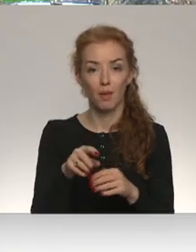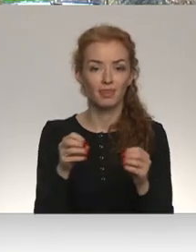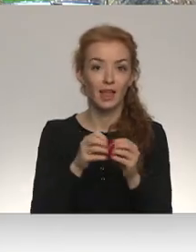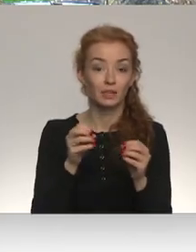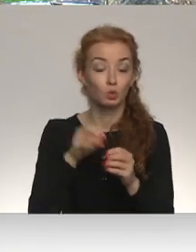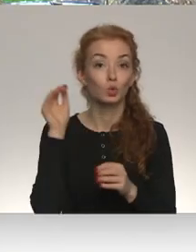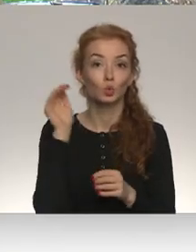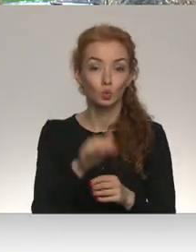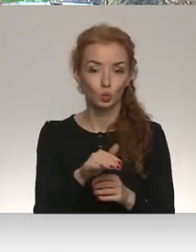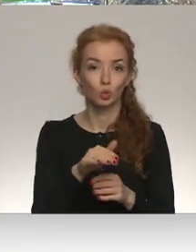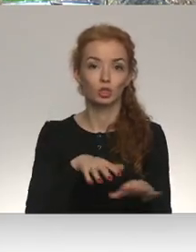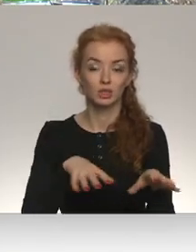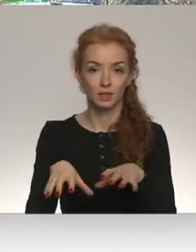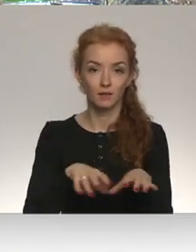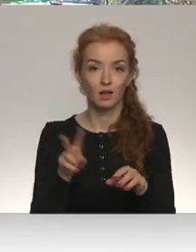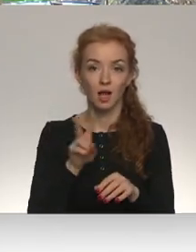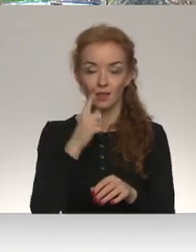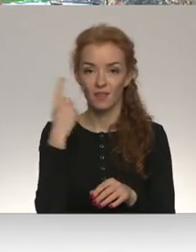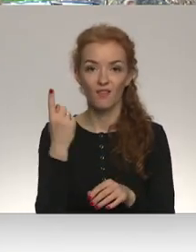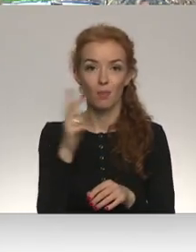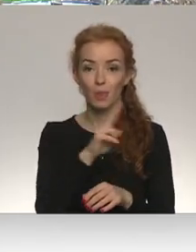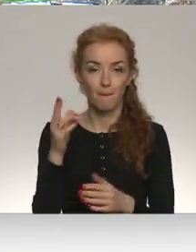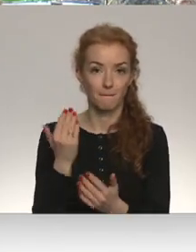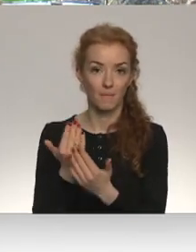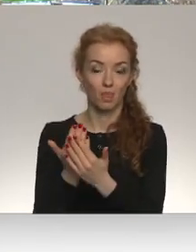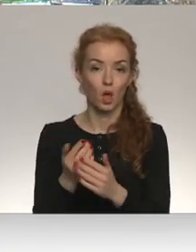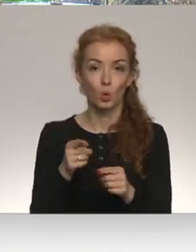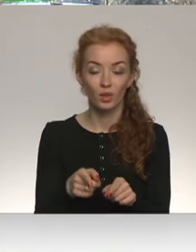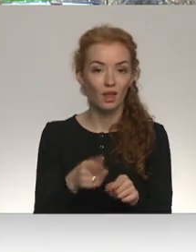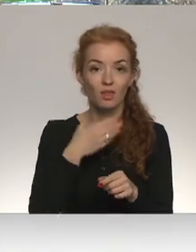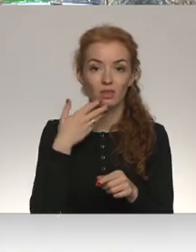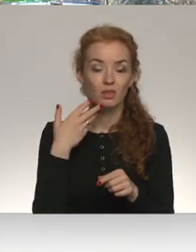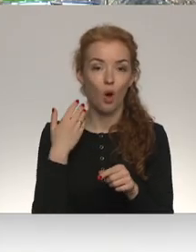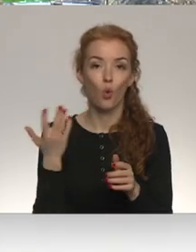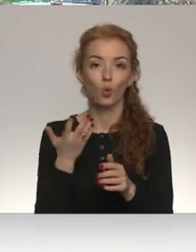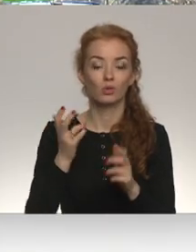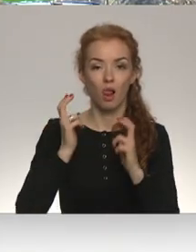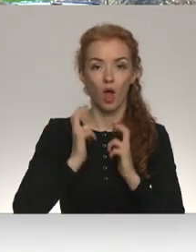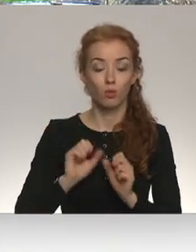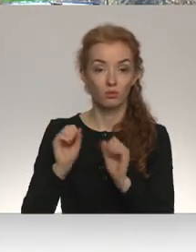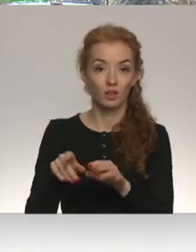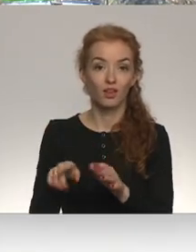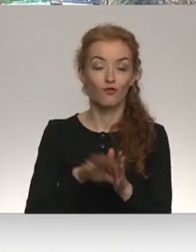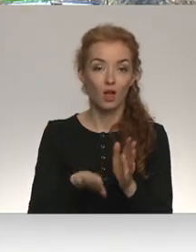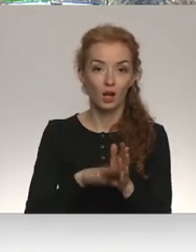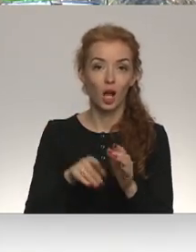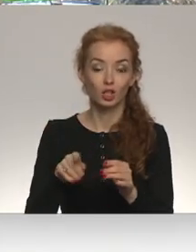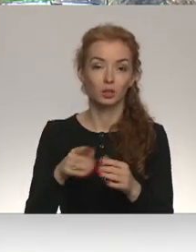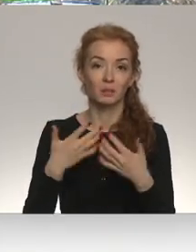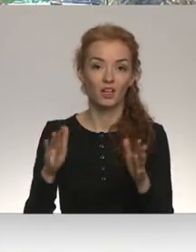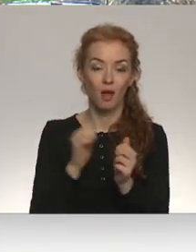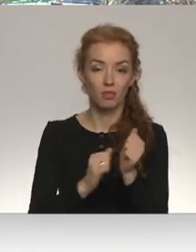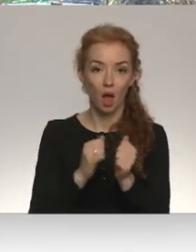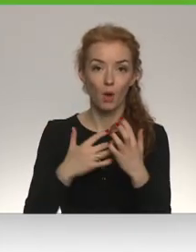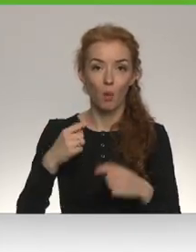desmit tūkstošu dzīvnieku, kas nevienam nepieder, un tie nav tie, kurus kāds ļaunais ir izmetis, tie ir tie, kas savvaļā dzīvo jau